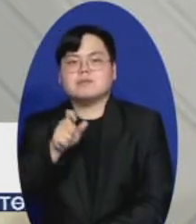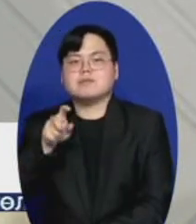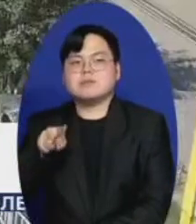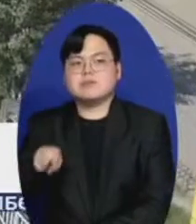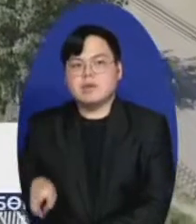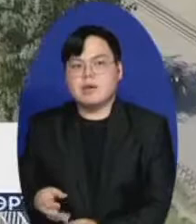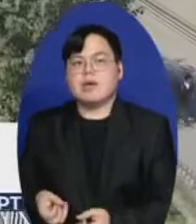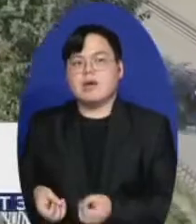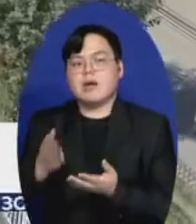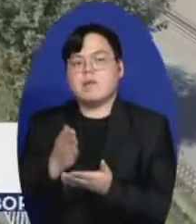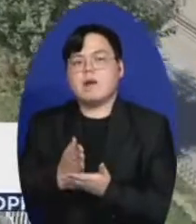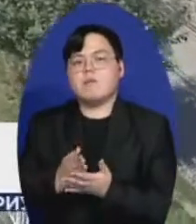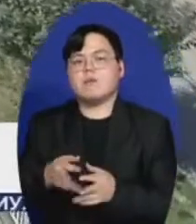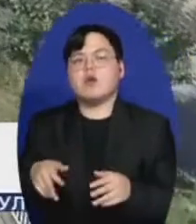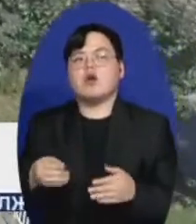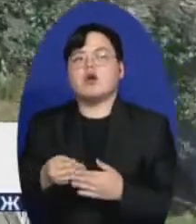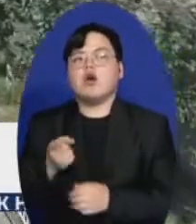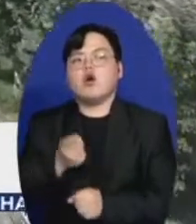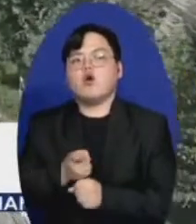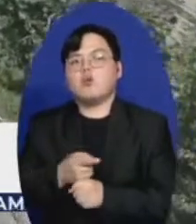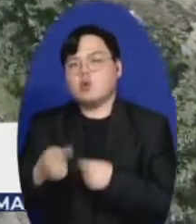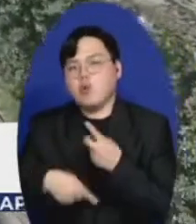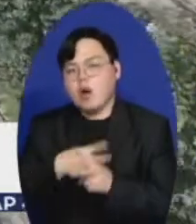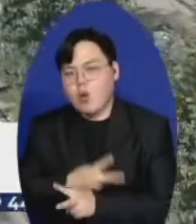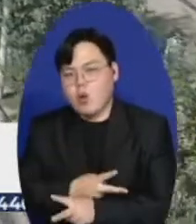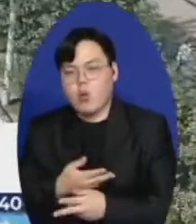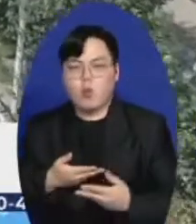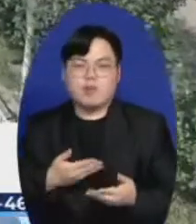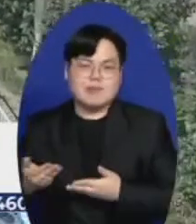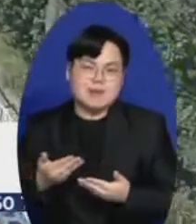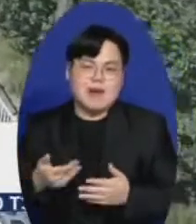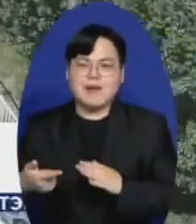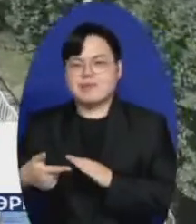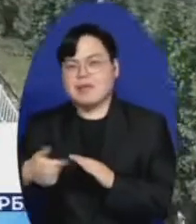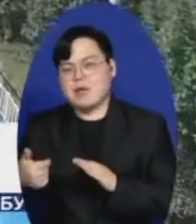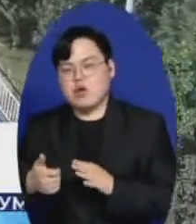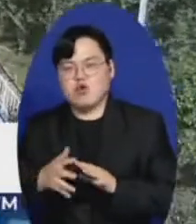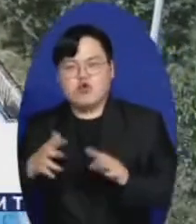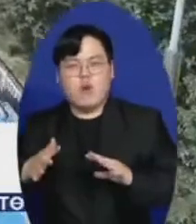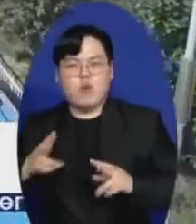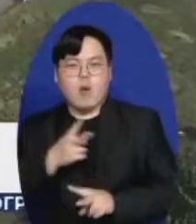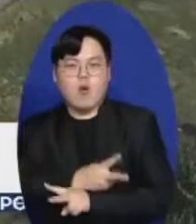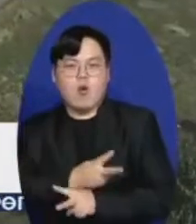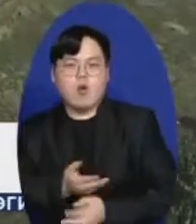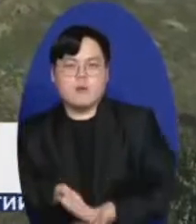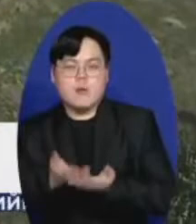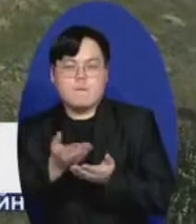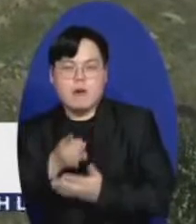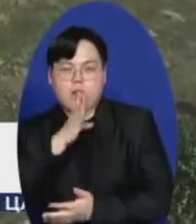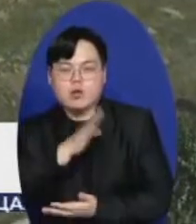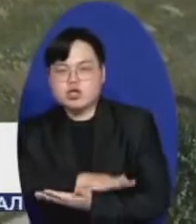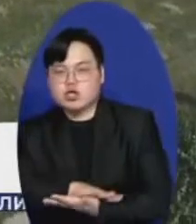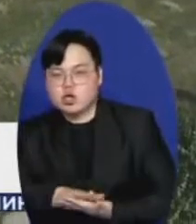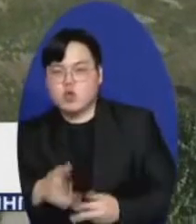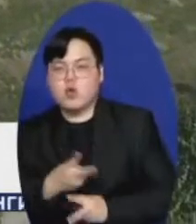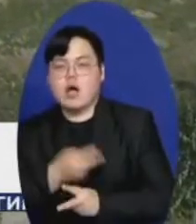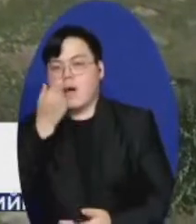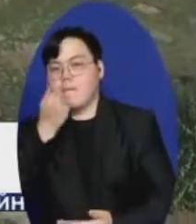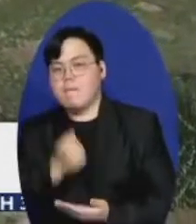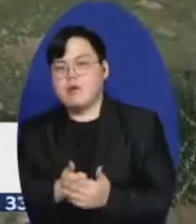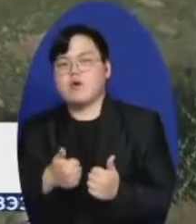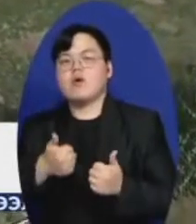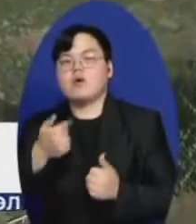бол оруулсан байгаа. Хөдөлмөрийн тухай, худалдааны тухай, татварын зэрэг хэд хэдэн томоохон хуулиар дэмжигдэн боловсруулсан шинэ хууль